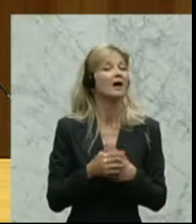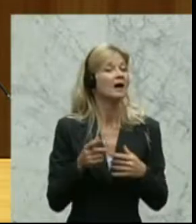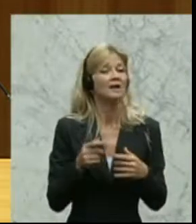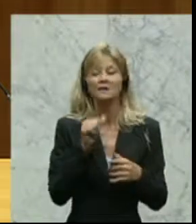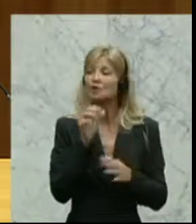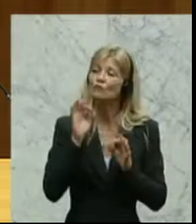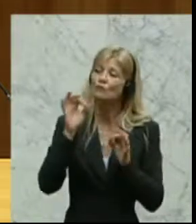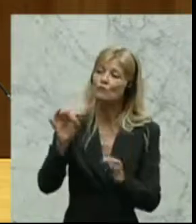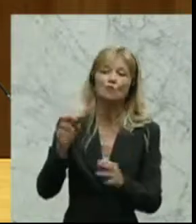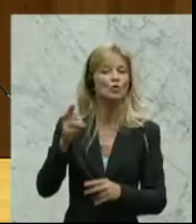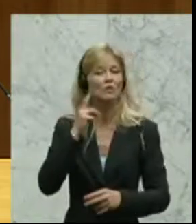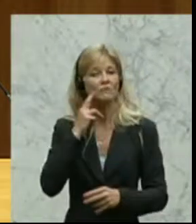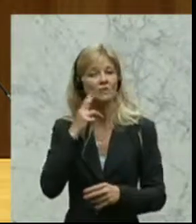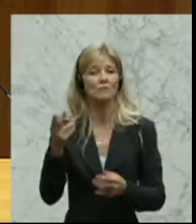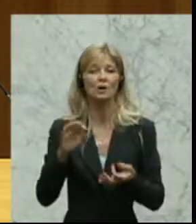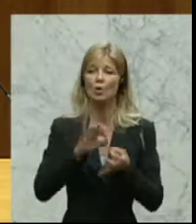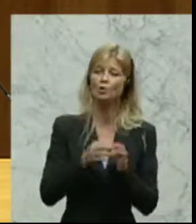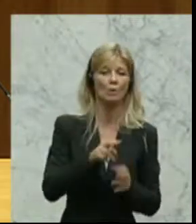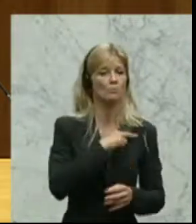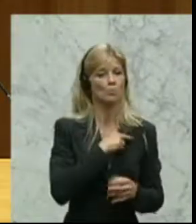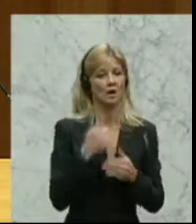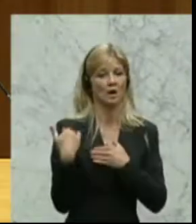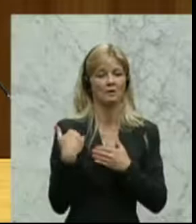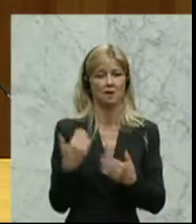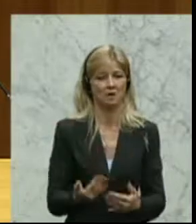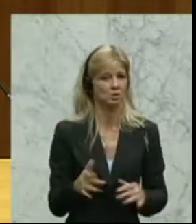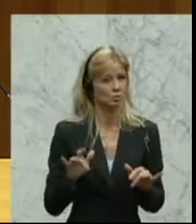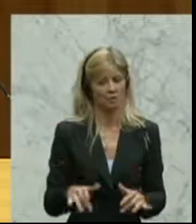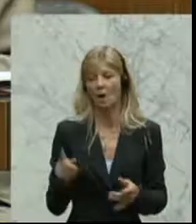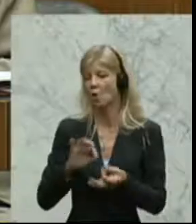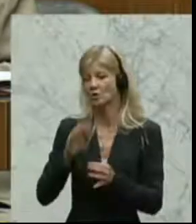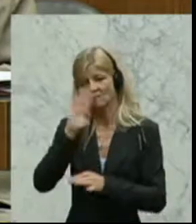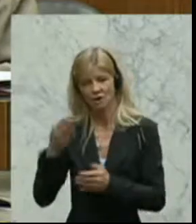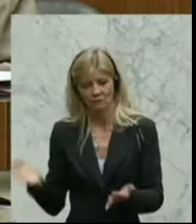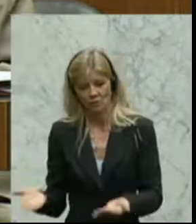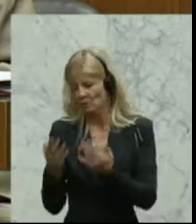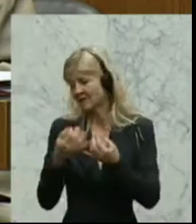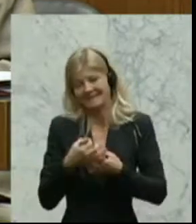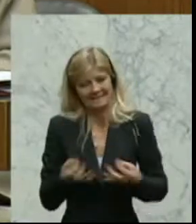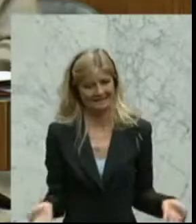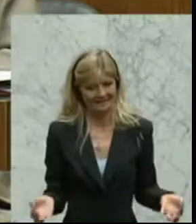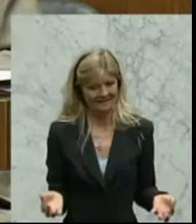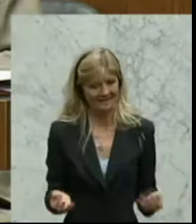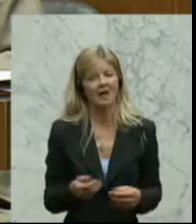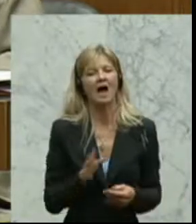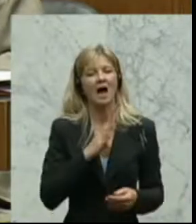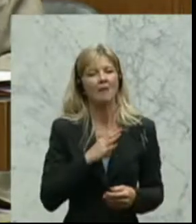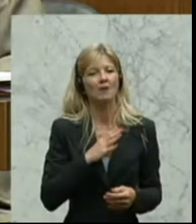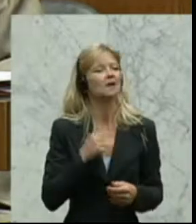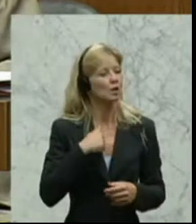Bürger entlastet. Aber es ist ganz allgemein festzustellen, und da stimme ich Herrn Kollegen Greiner zu, die EU ist